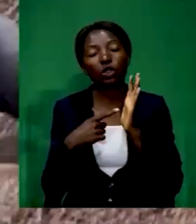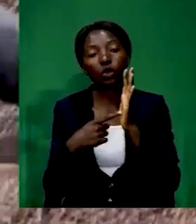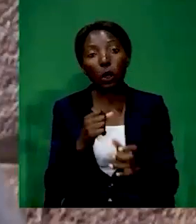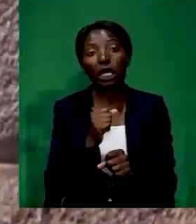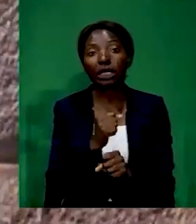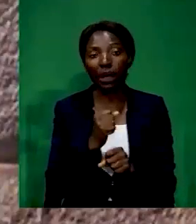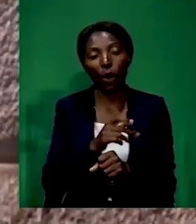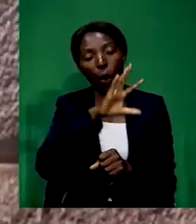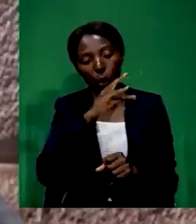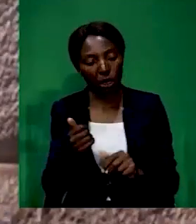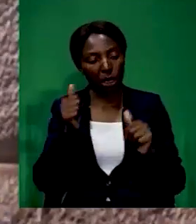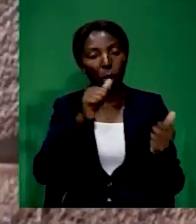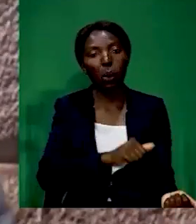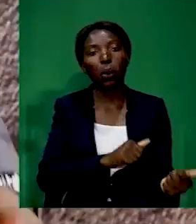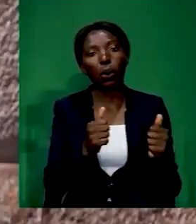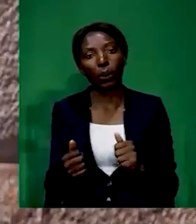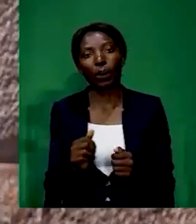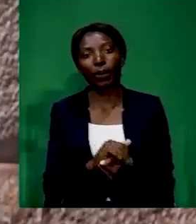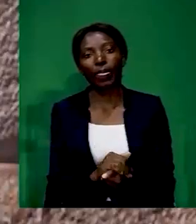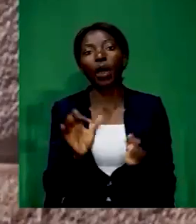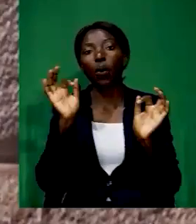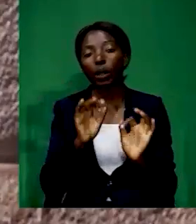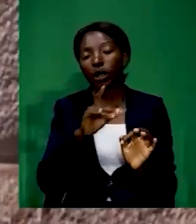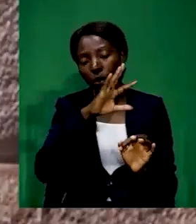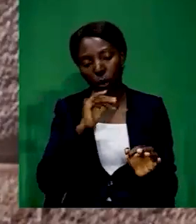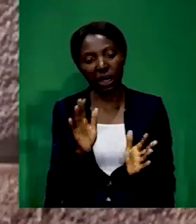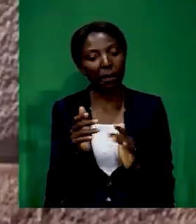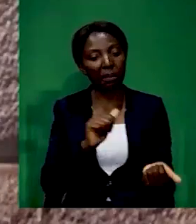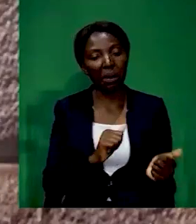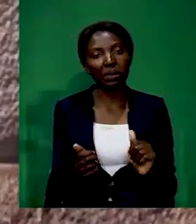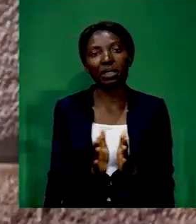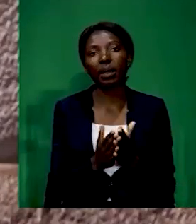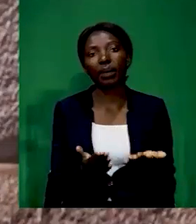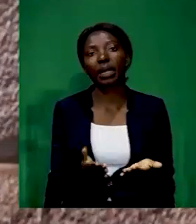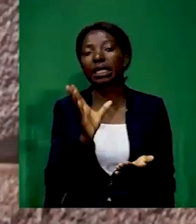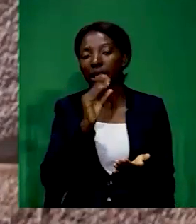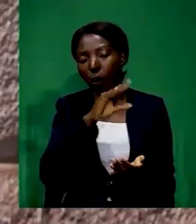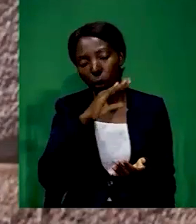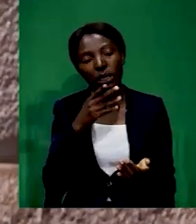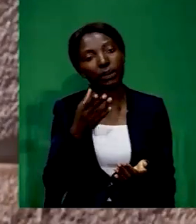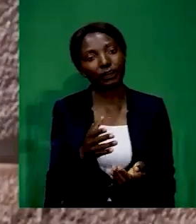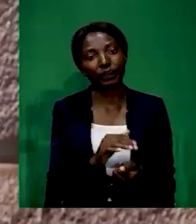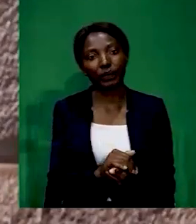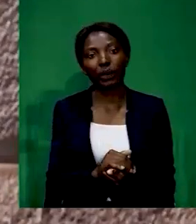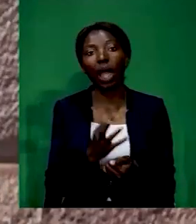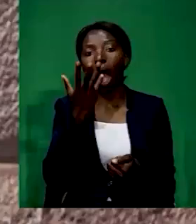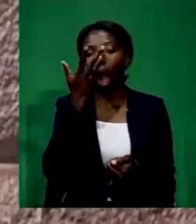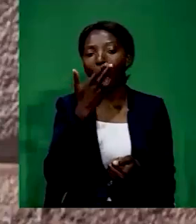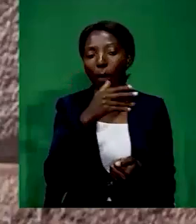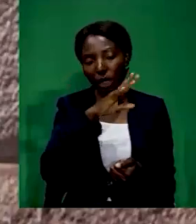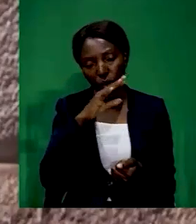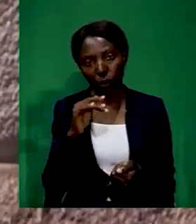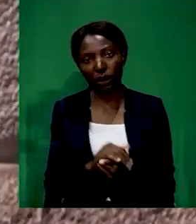kubhabhatidzwa mvura pasina mvura hapana rubhabhatidzo saka anoti hey mvura yakawanda seiko mvura